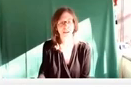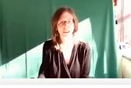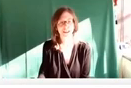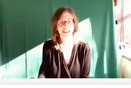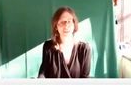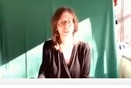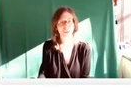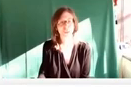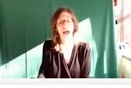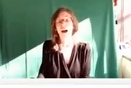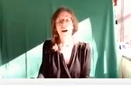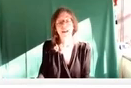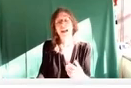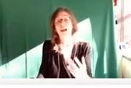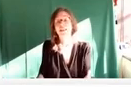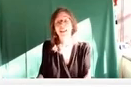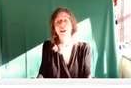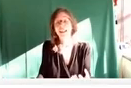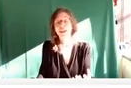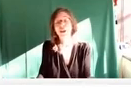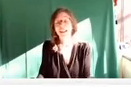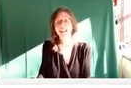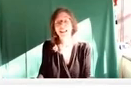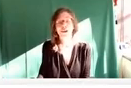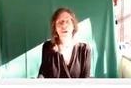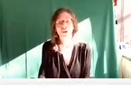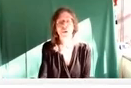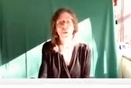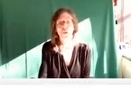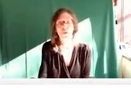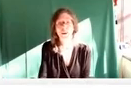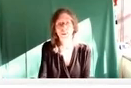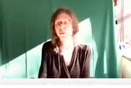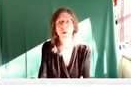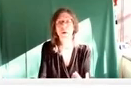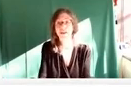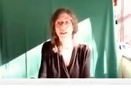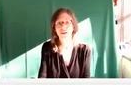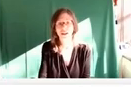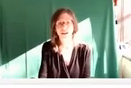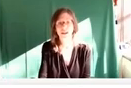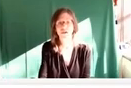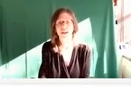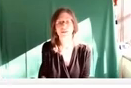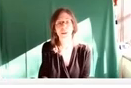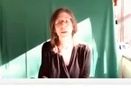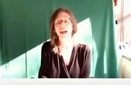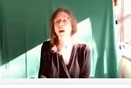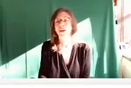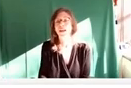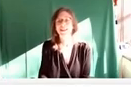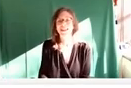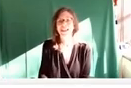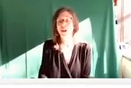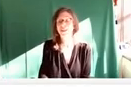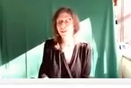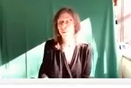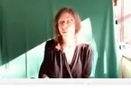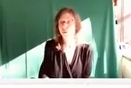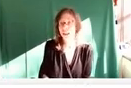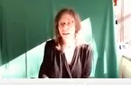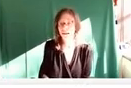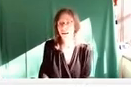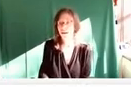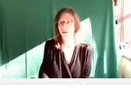mon sympathique minou. En fait, c'est que les données sont... Même si on rend ces données... Tiens, je vais l'enlever même. Même si les données